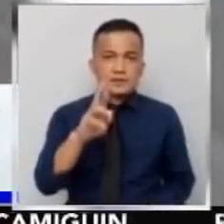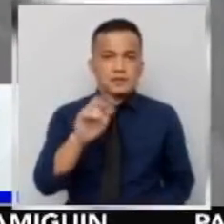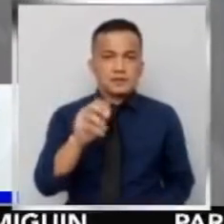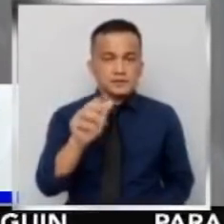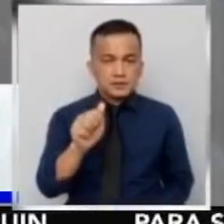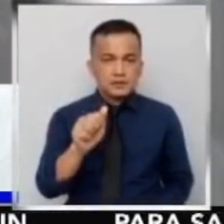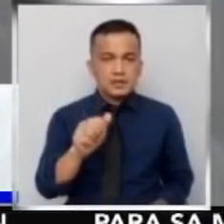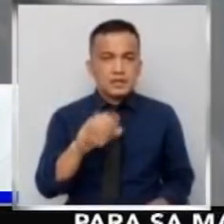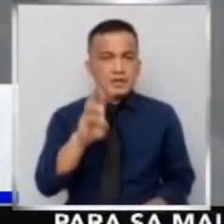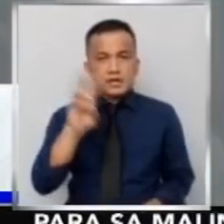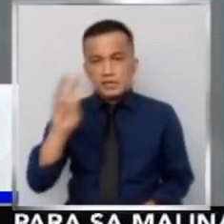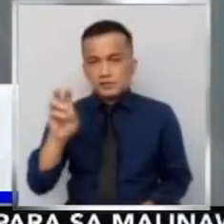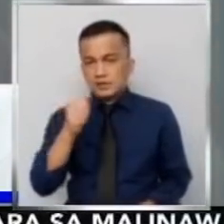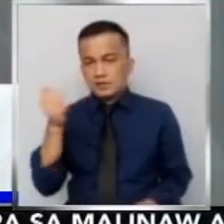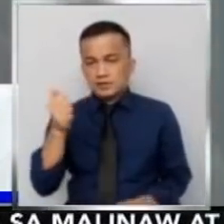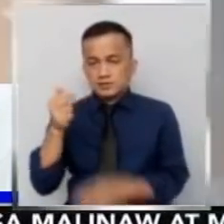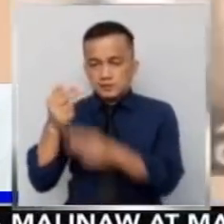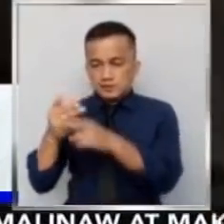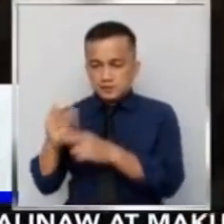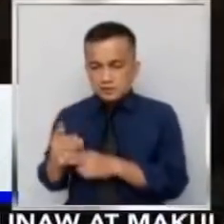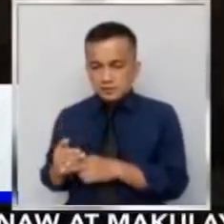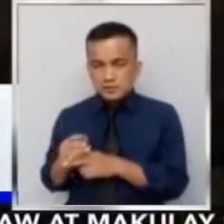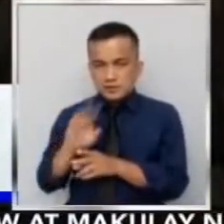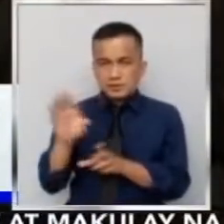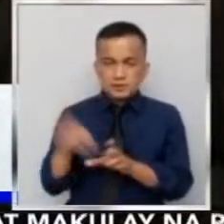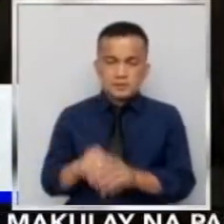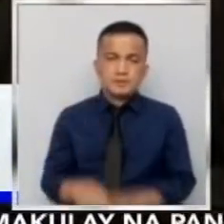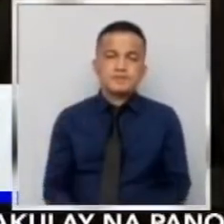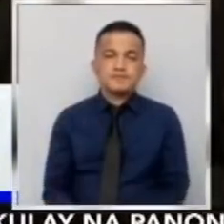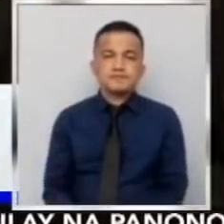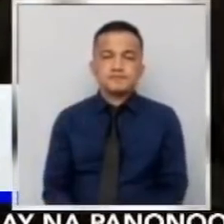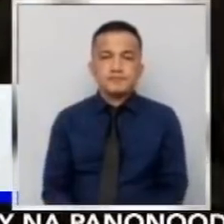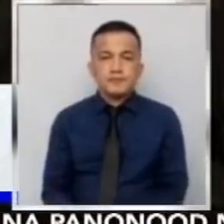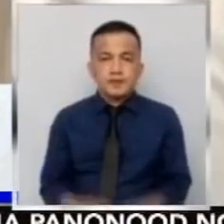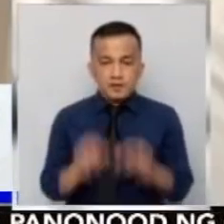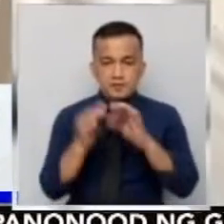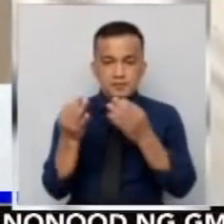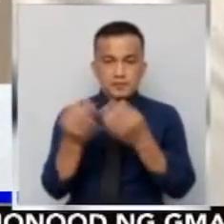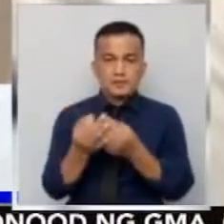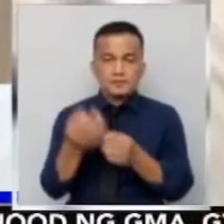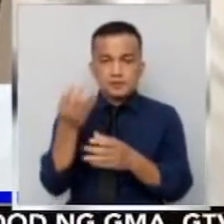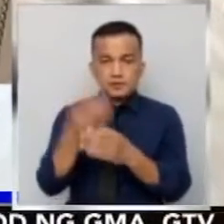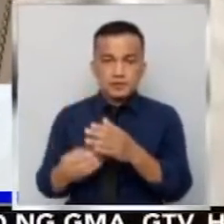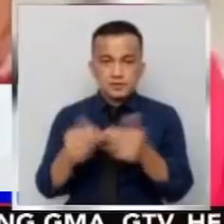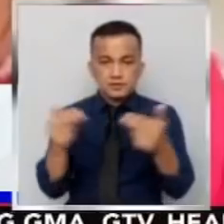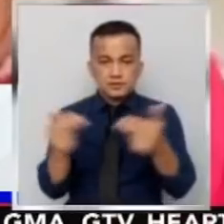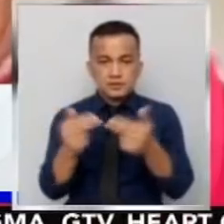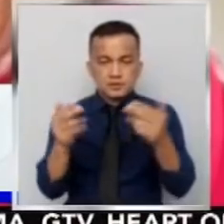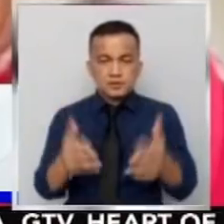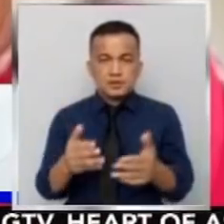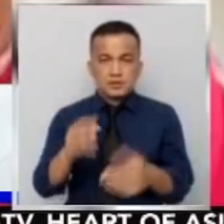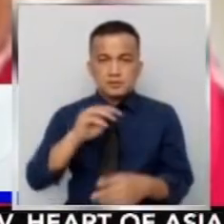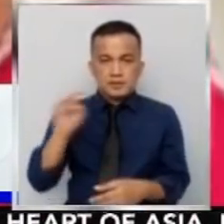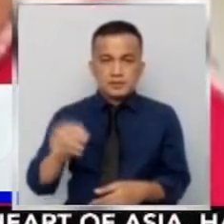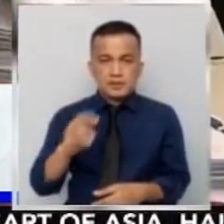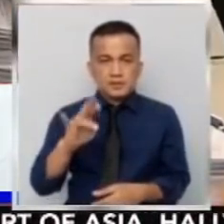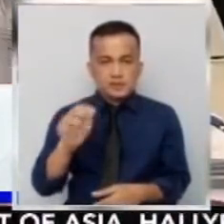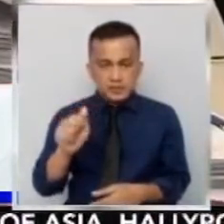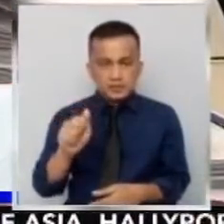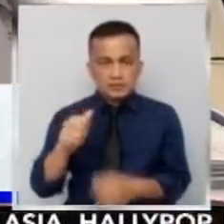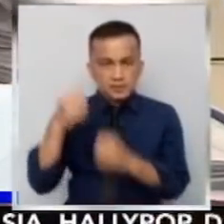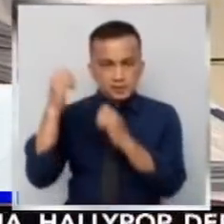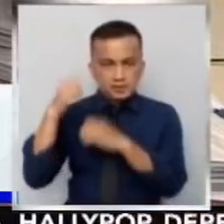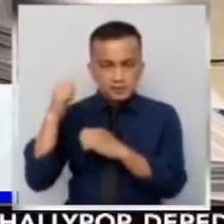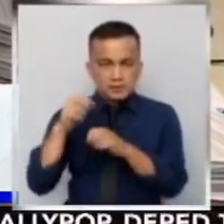John Doe's ang isinama sa asunto. Ang pamilya ng mga nawawalang sabongero sa Manila Arena umaasa pa rin makikita ng